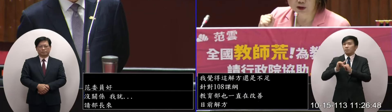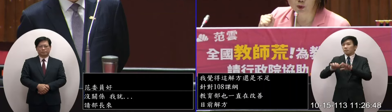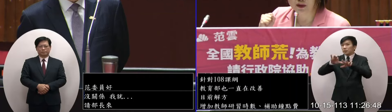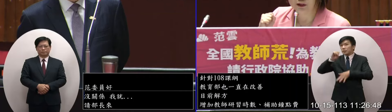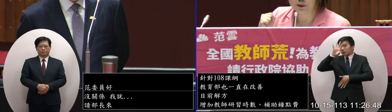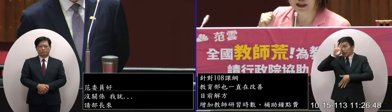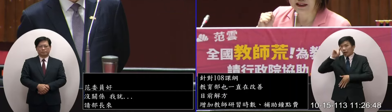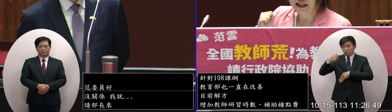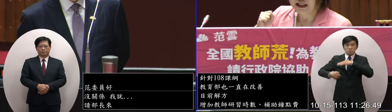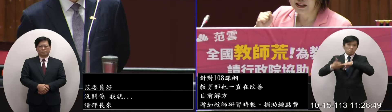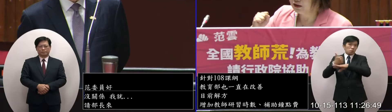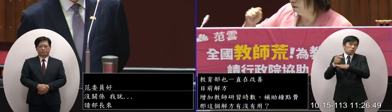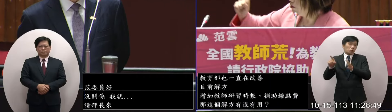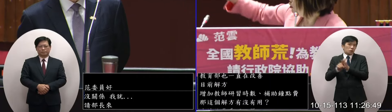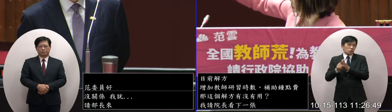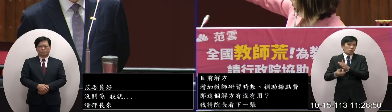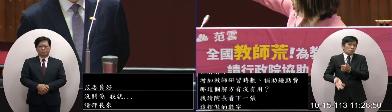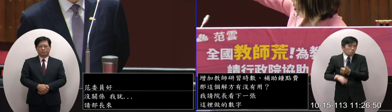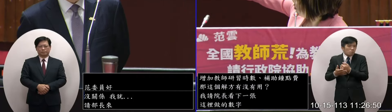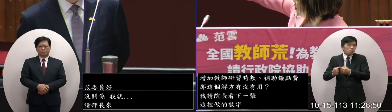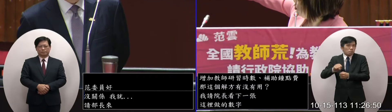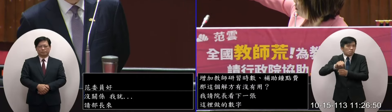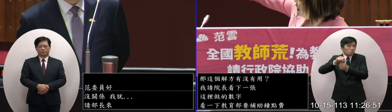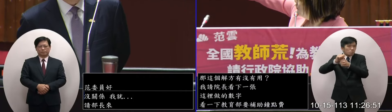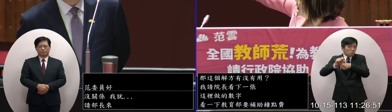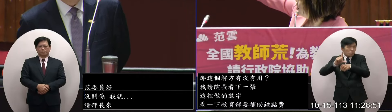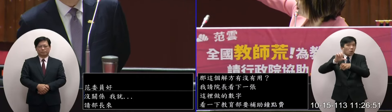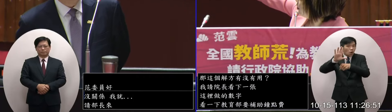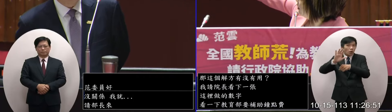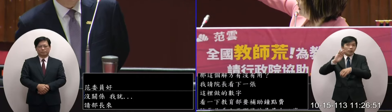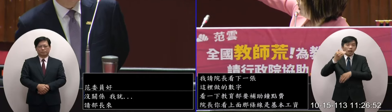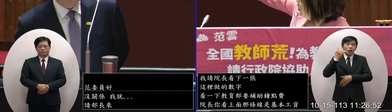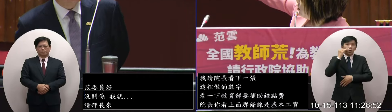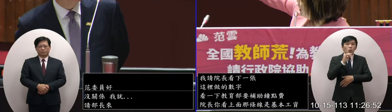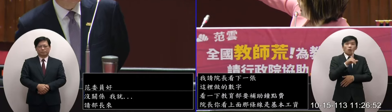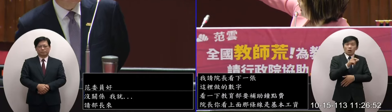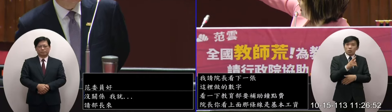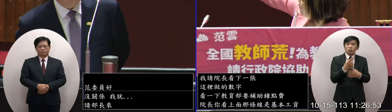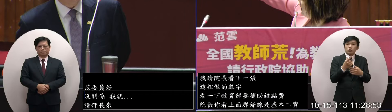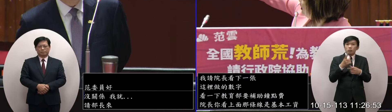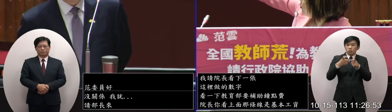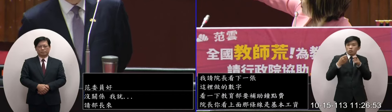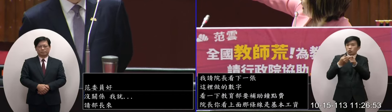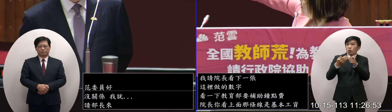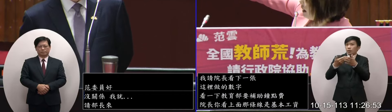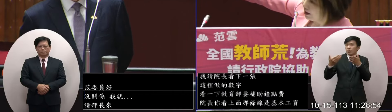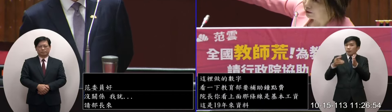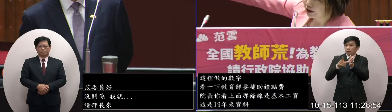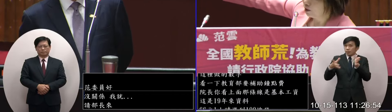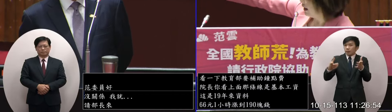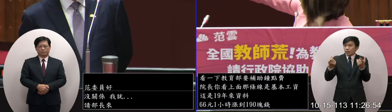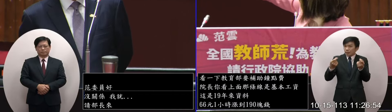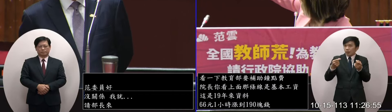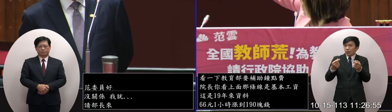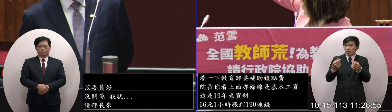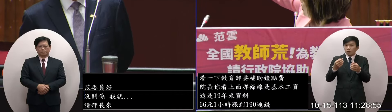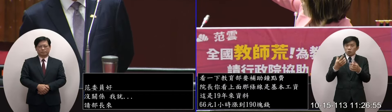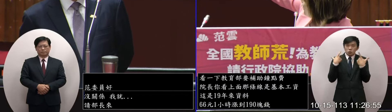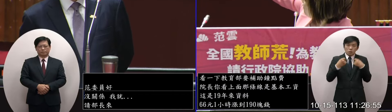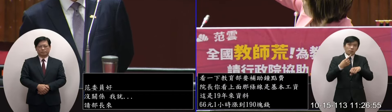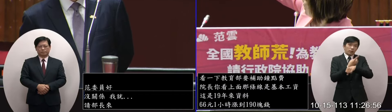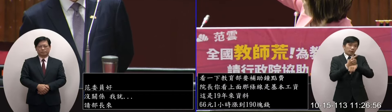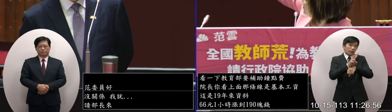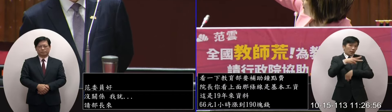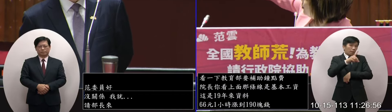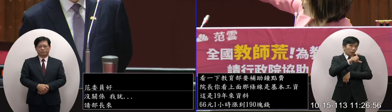涨特别多，对不对？可是我们如果把教师终点费19年来看，从260块涨